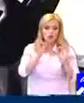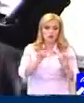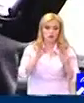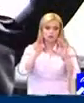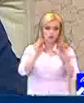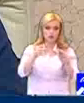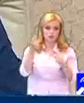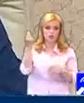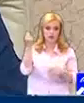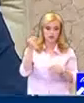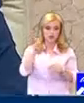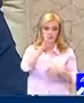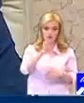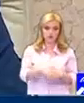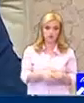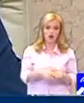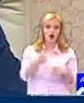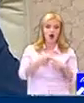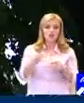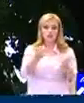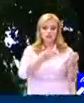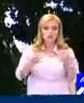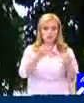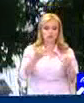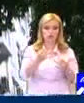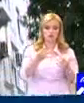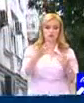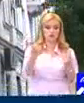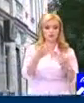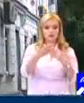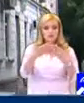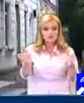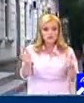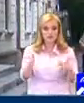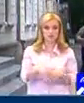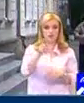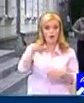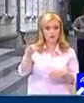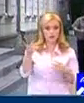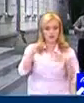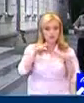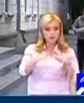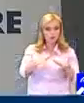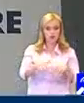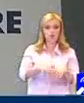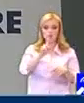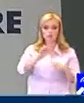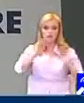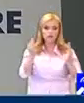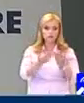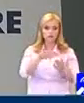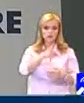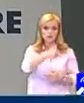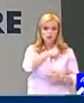la carburanți. Aceste discuții să fie publice și poate să rămână mai puțin la discreția